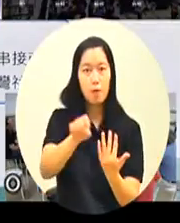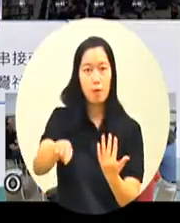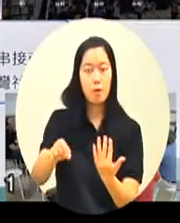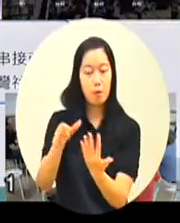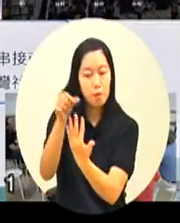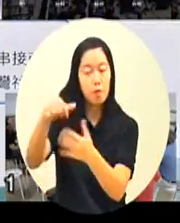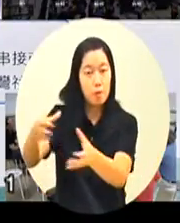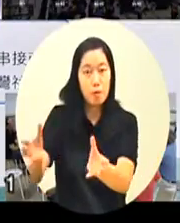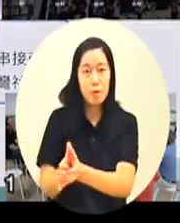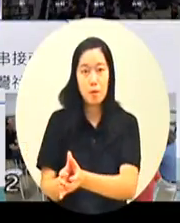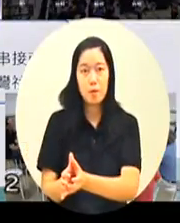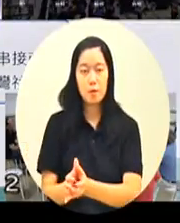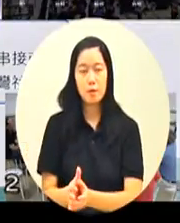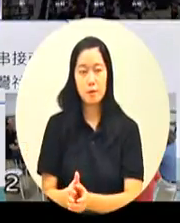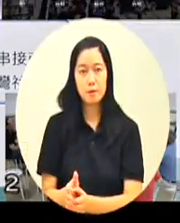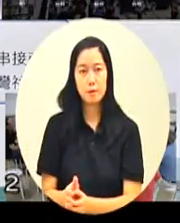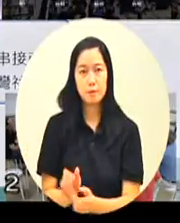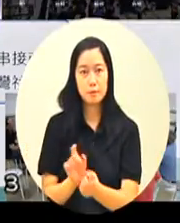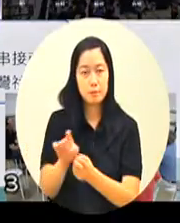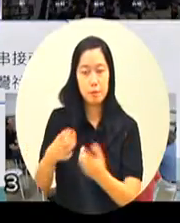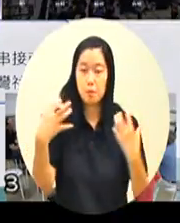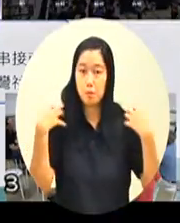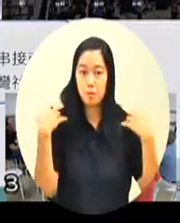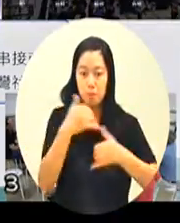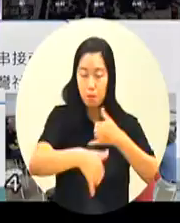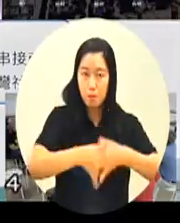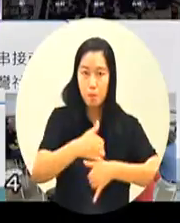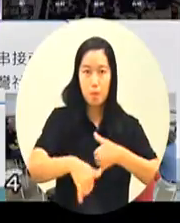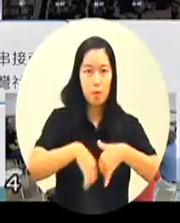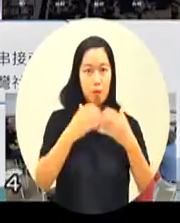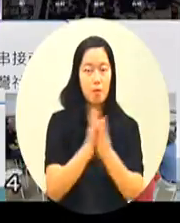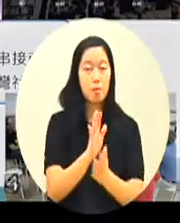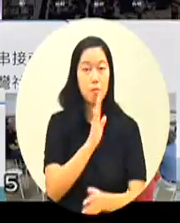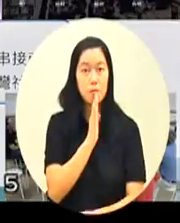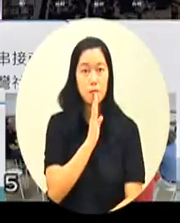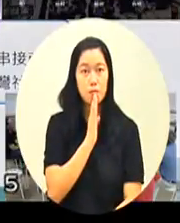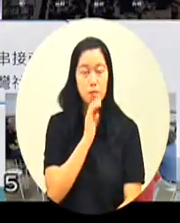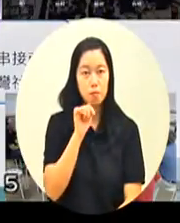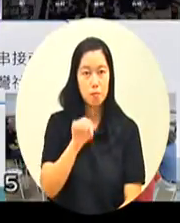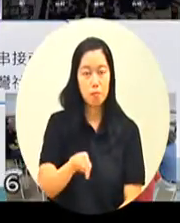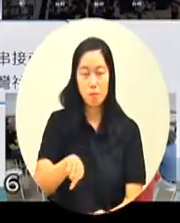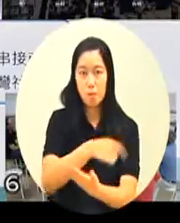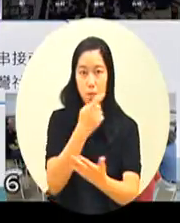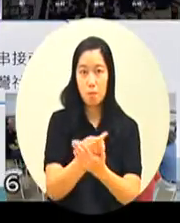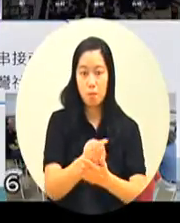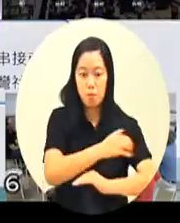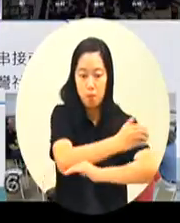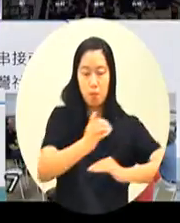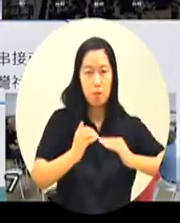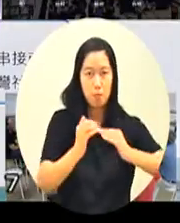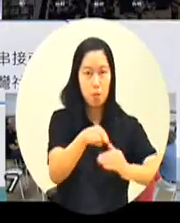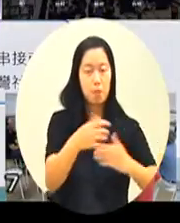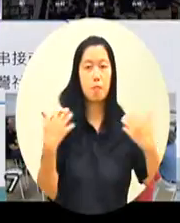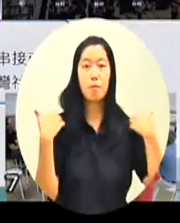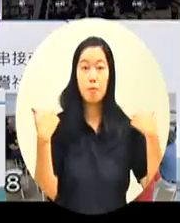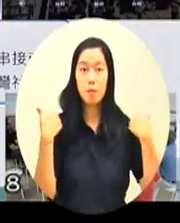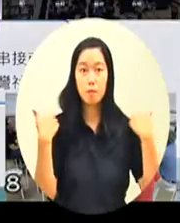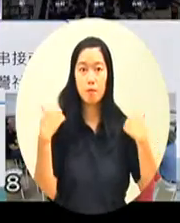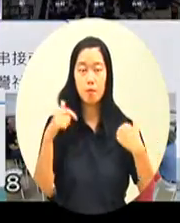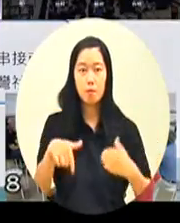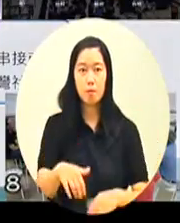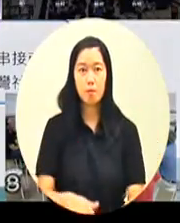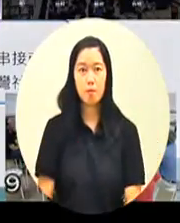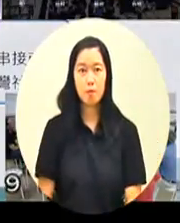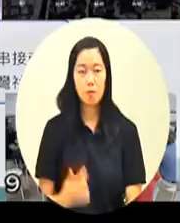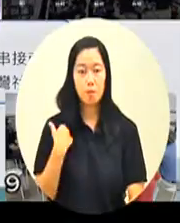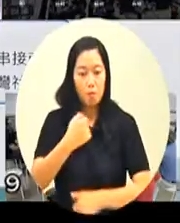队跟办理的活动，事实上都算是在整个各县市里面扮演这个 maker 运